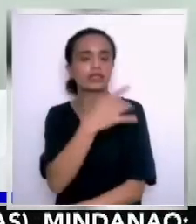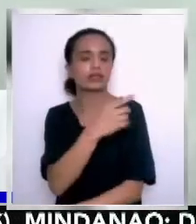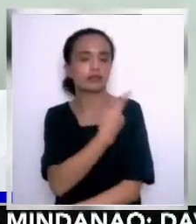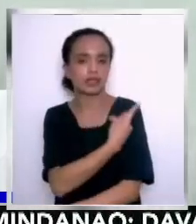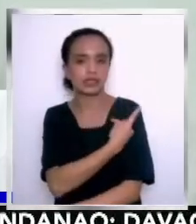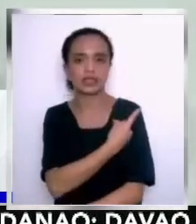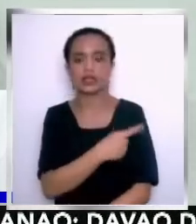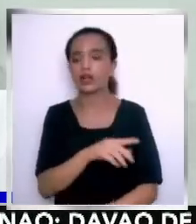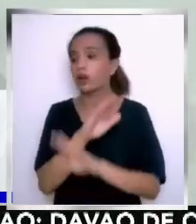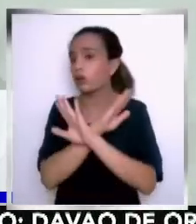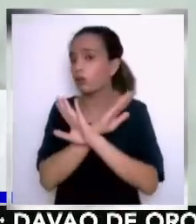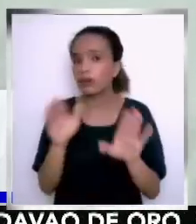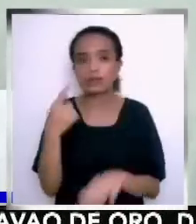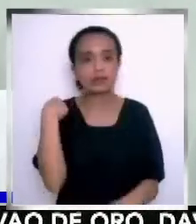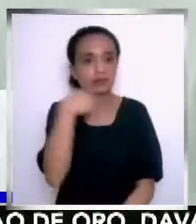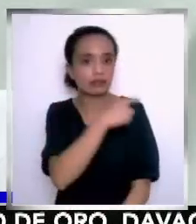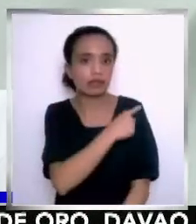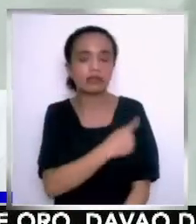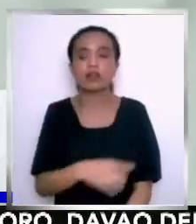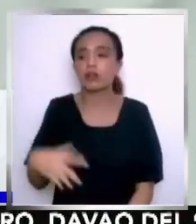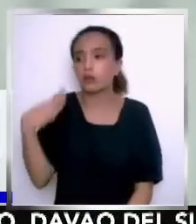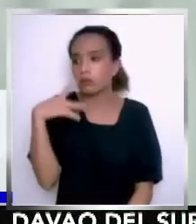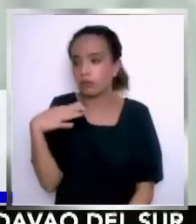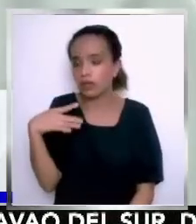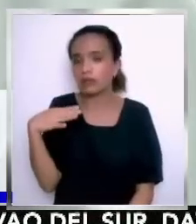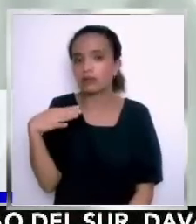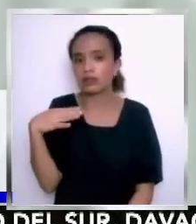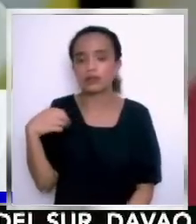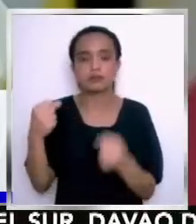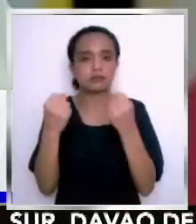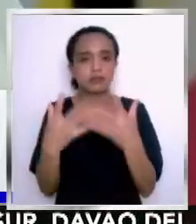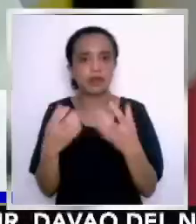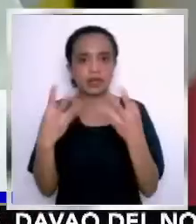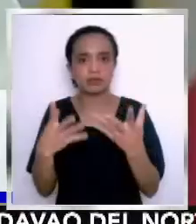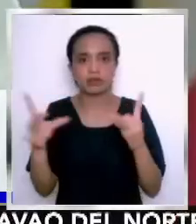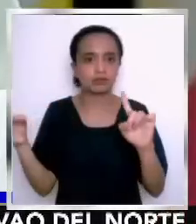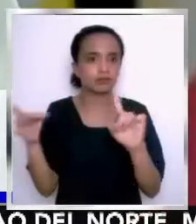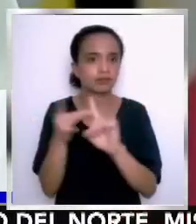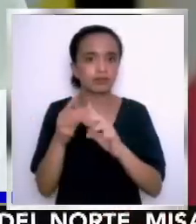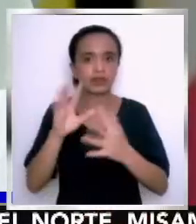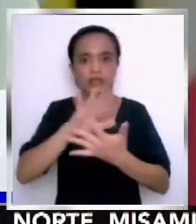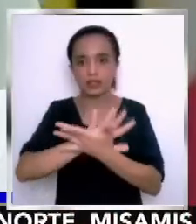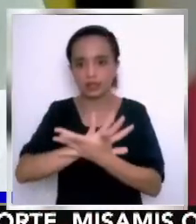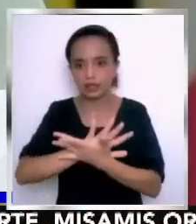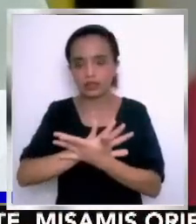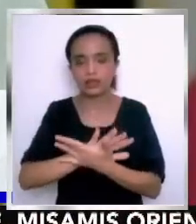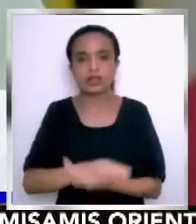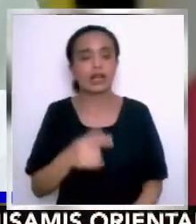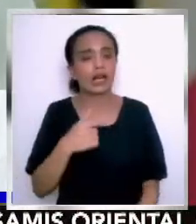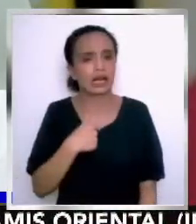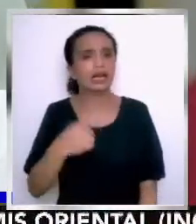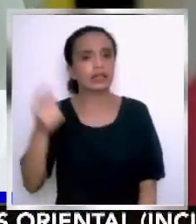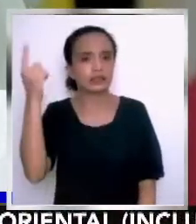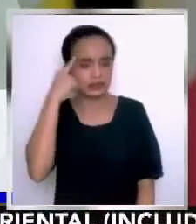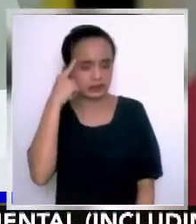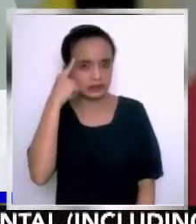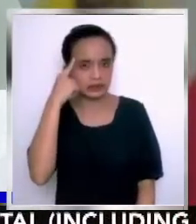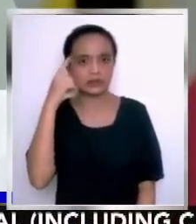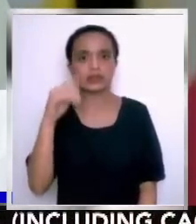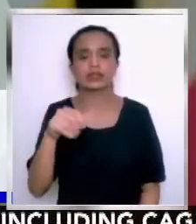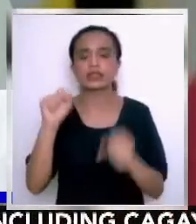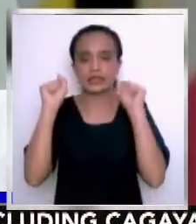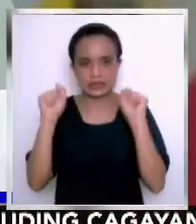Wag na po nating antayin na dumami pa ang mga kaso. Sa aking palagay, kaya naman nating makontrol